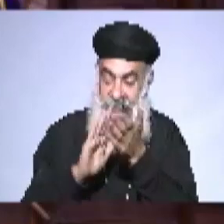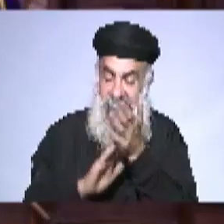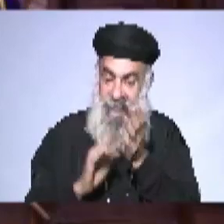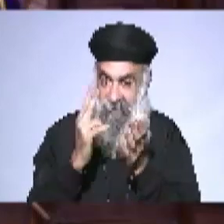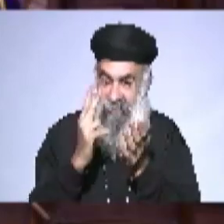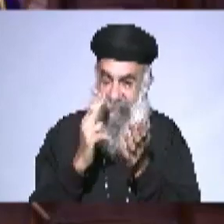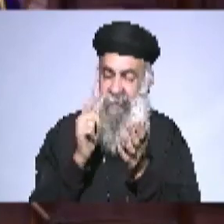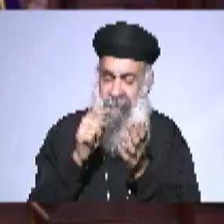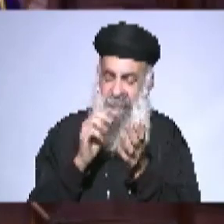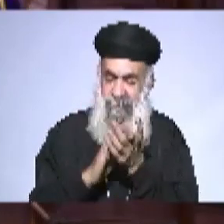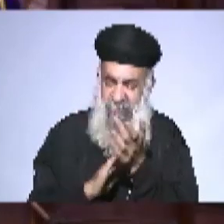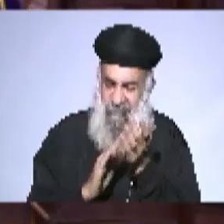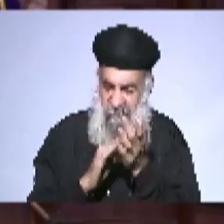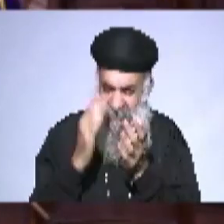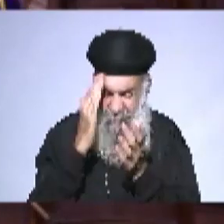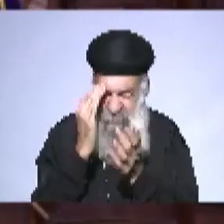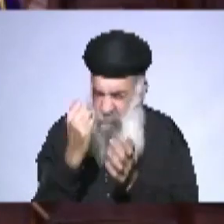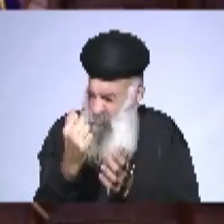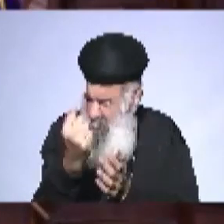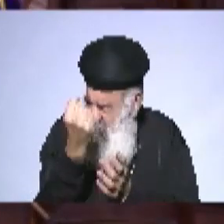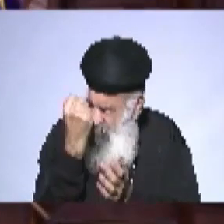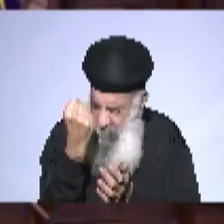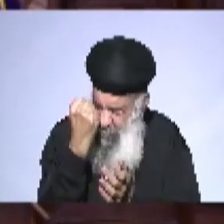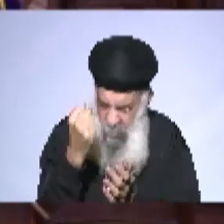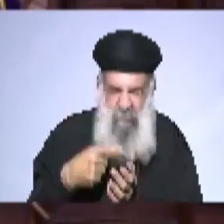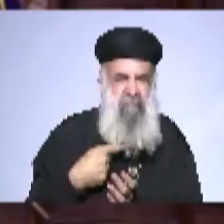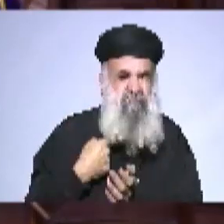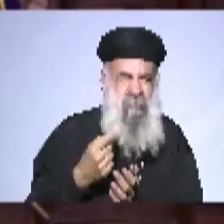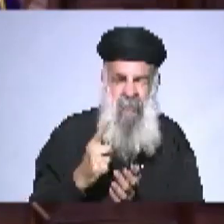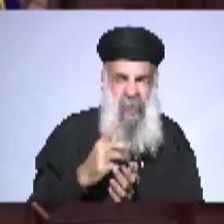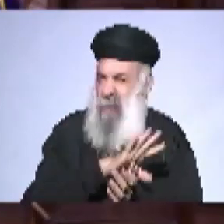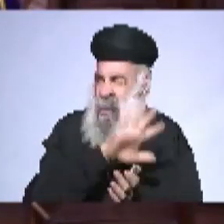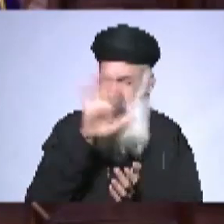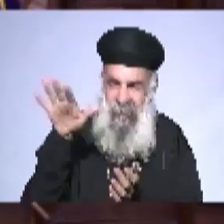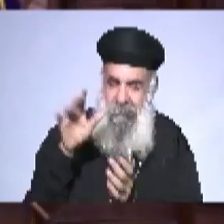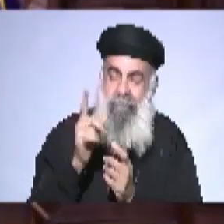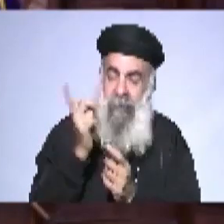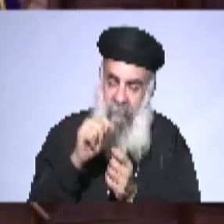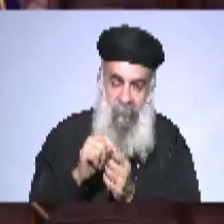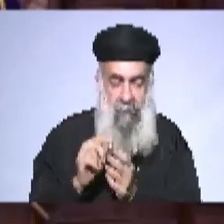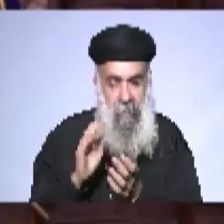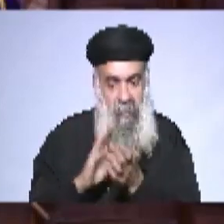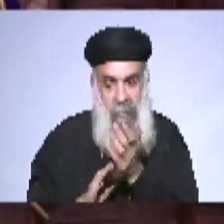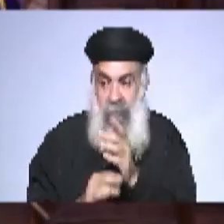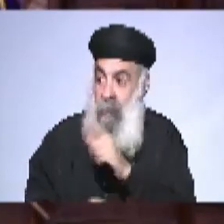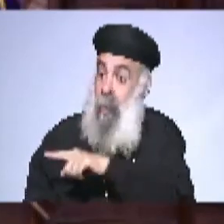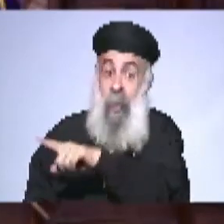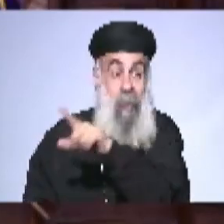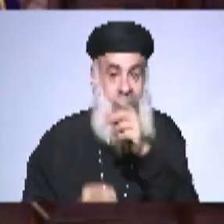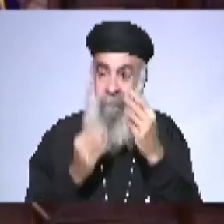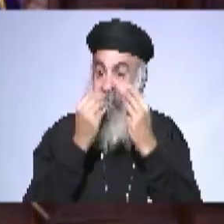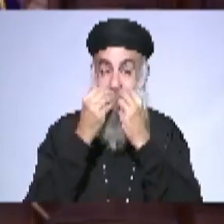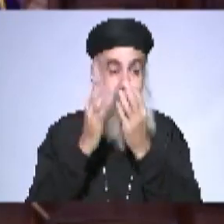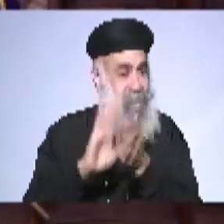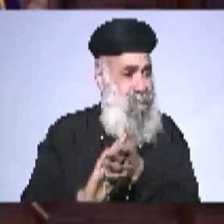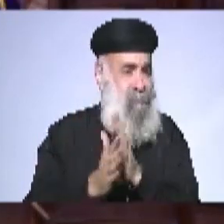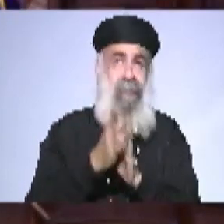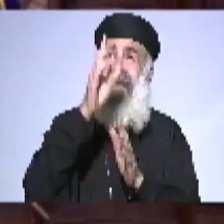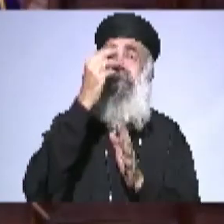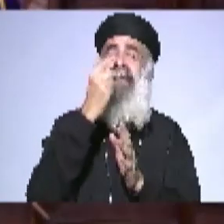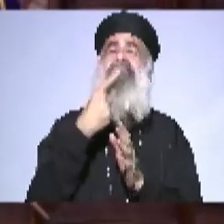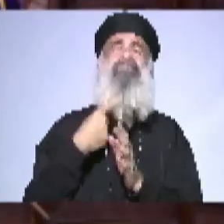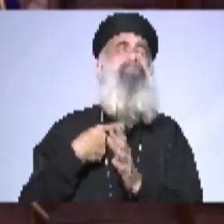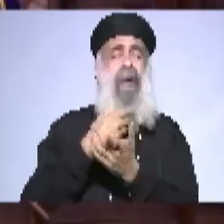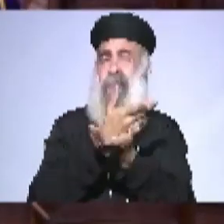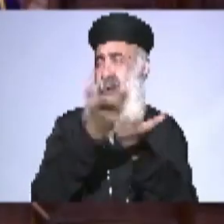ان انا ابقى متعصب ومتشدد وكاره لكل الناس وخطر ان انا اقول لهم كل الناس حلوين وربنا حلو وبيحب